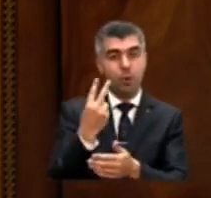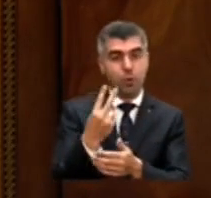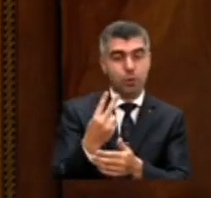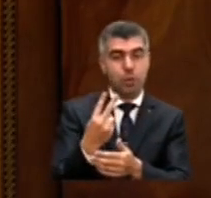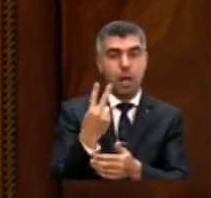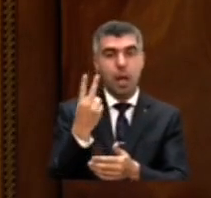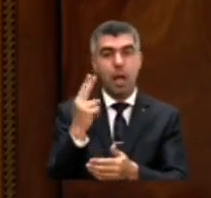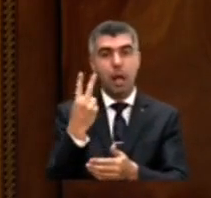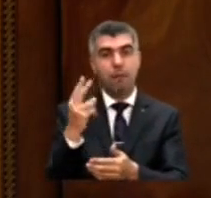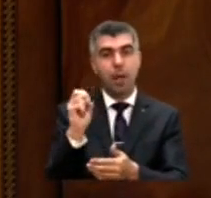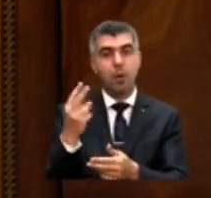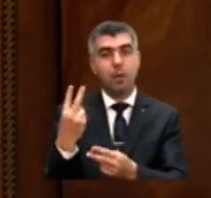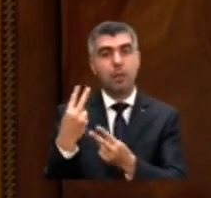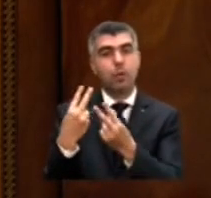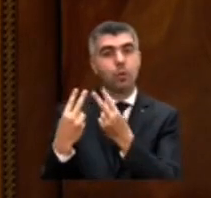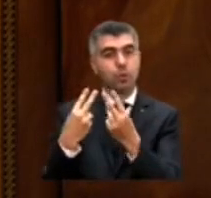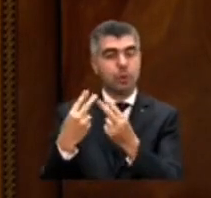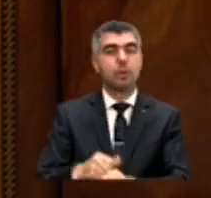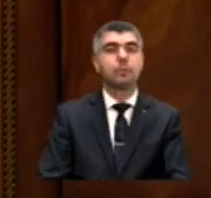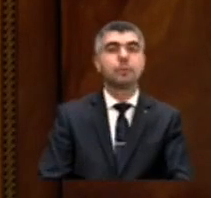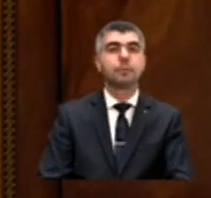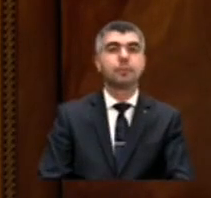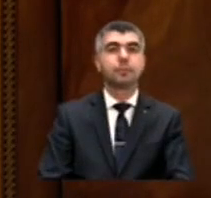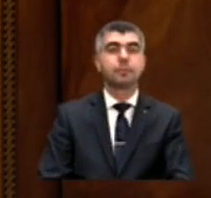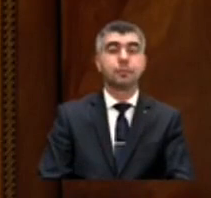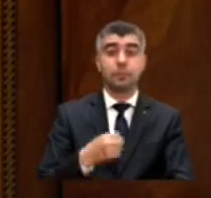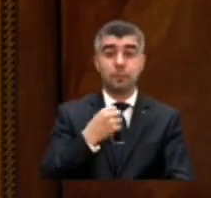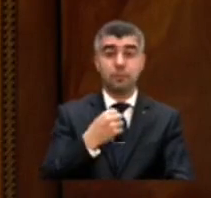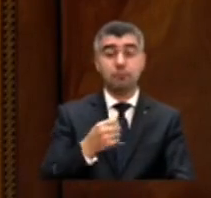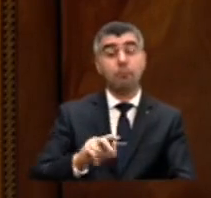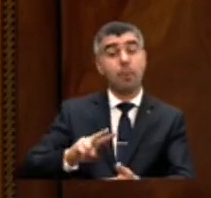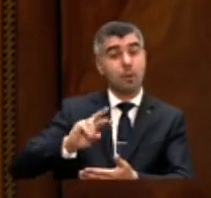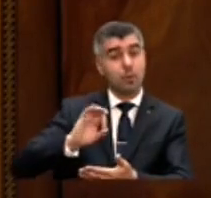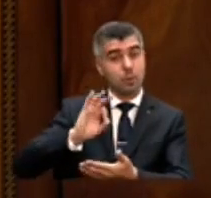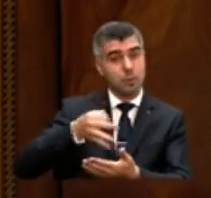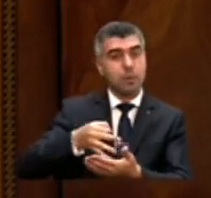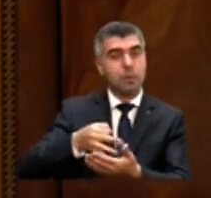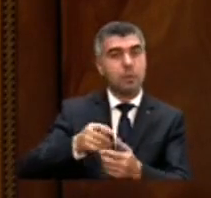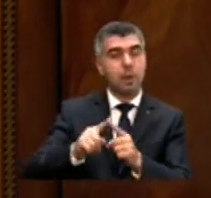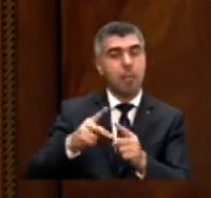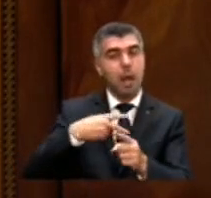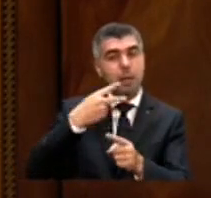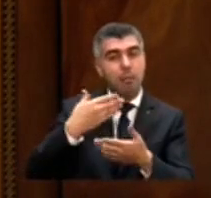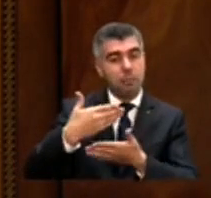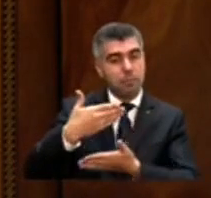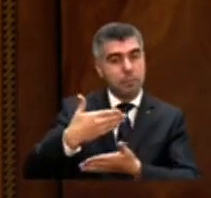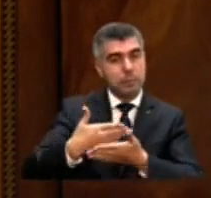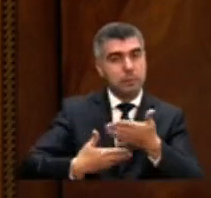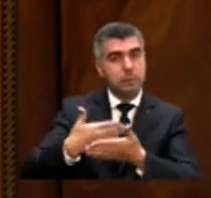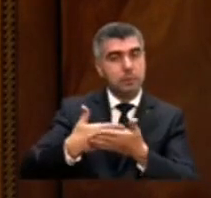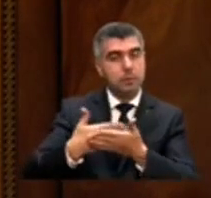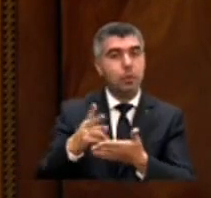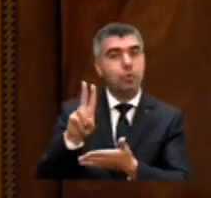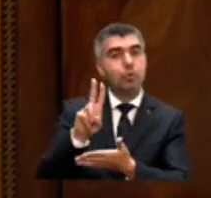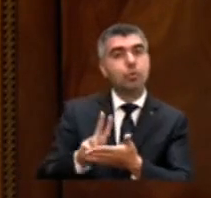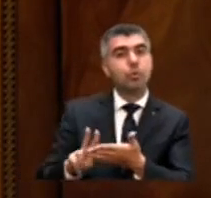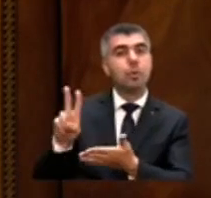2021 و2022 وتطبيق التوجيهات الملكية السامية خاصة تلك الواردة في خطاب جلالة الملك يوم الجمعة